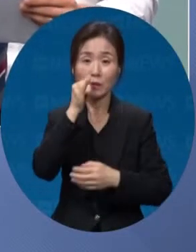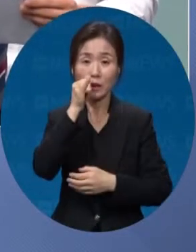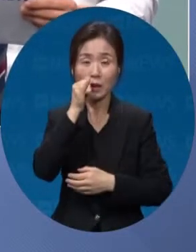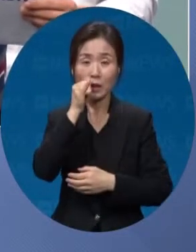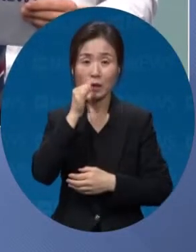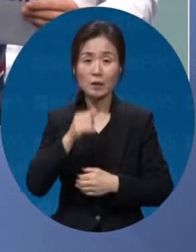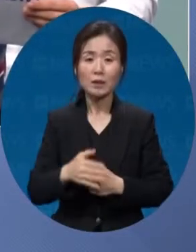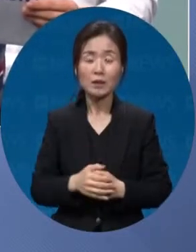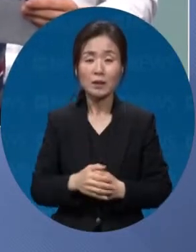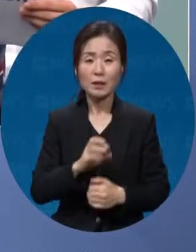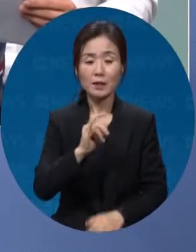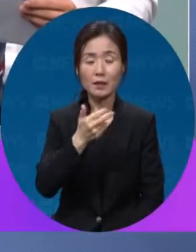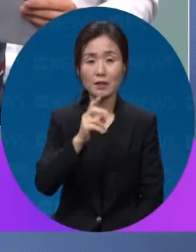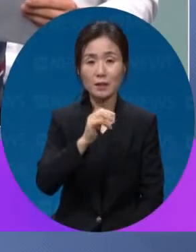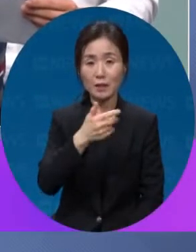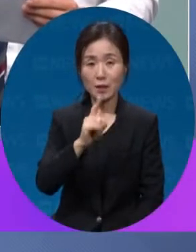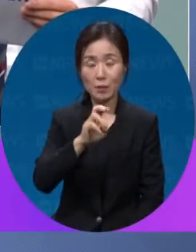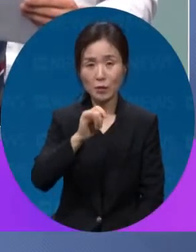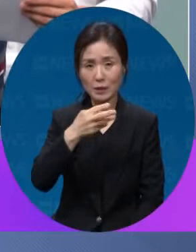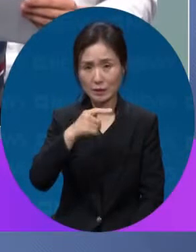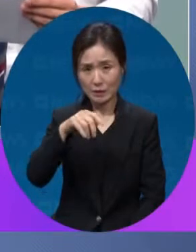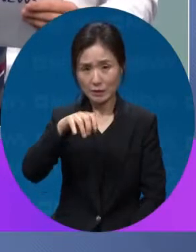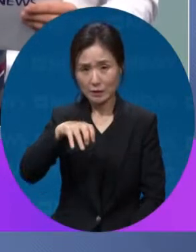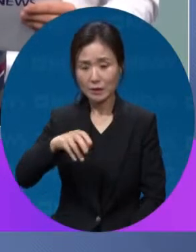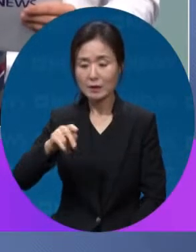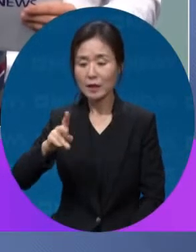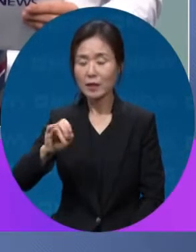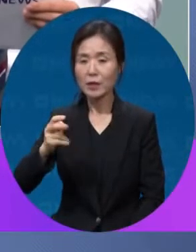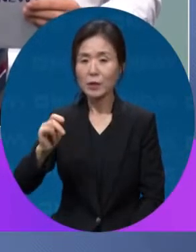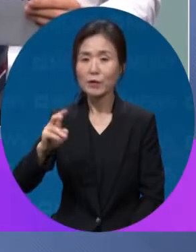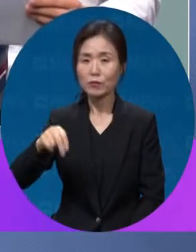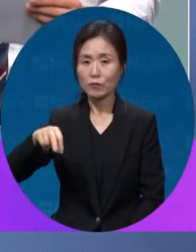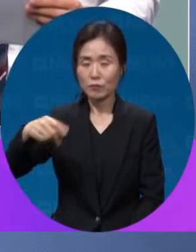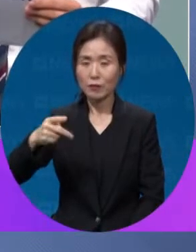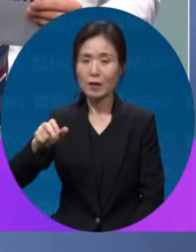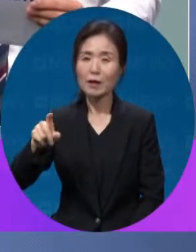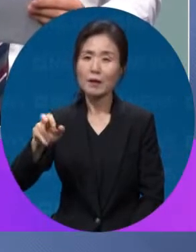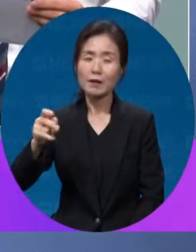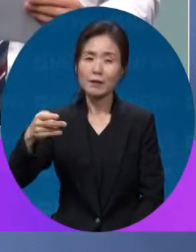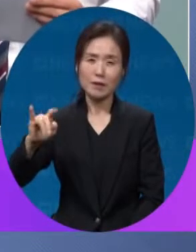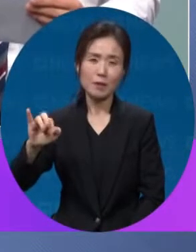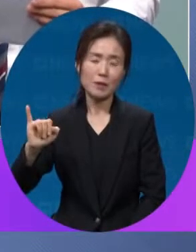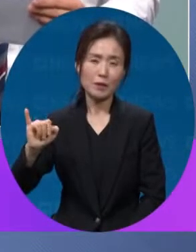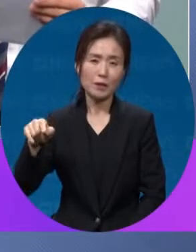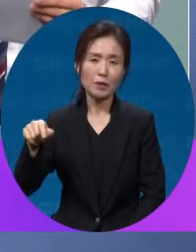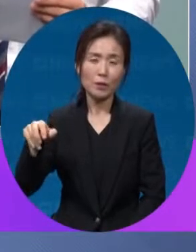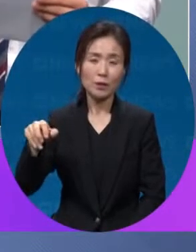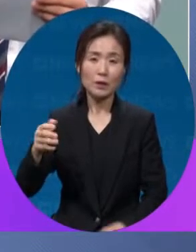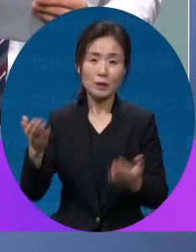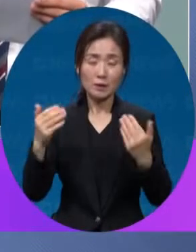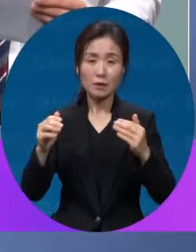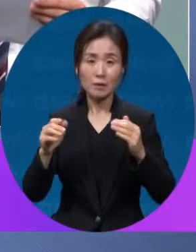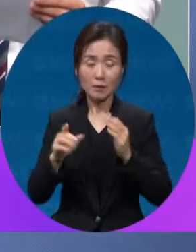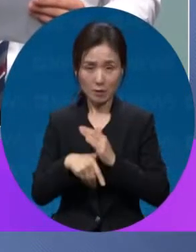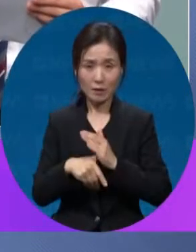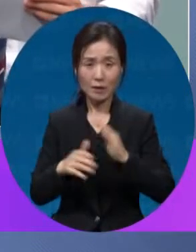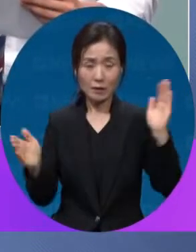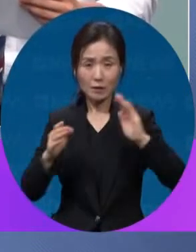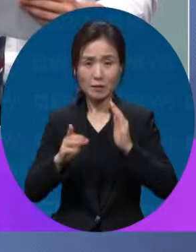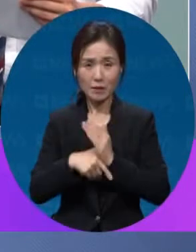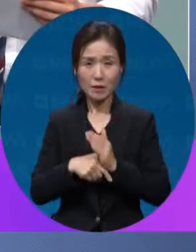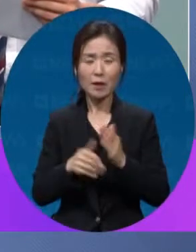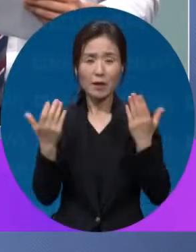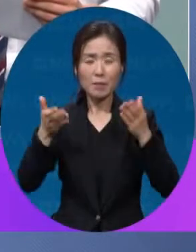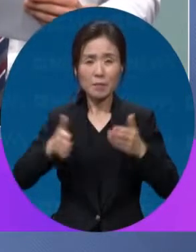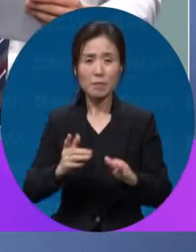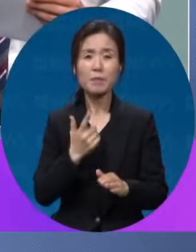인디애나폴리스 지역의 사이먼 뉴스 아카데미 라는 곳입니다 학생때 출산 은 출산을 하거나 이미 학업을 중단 했거나 자퇴